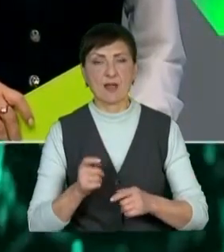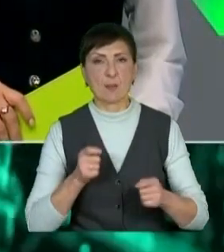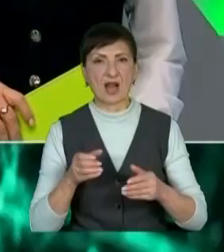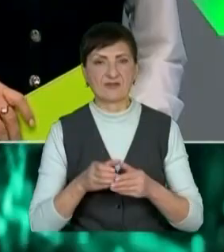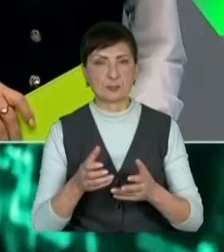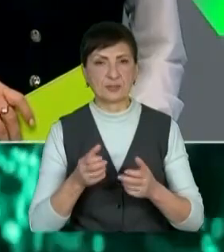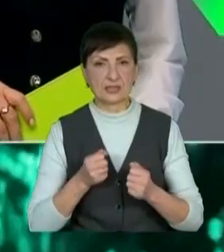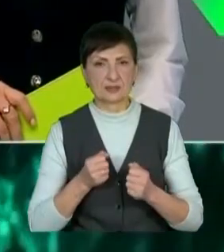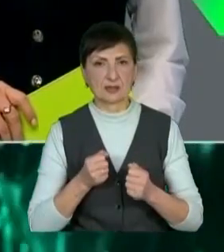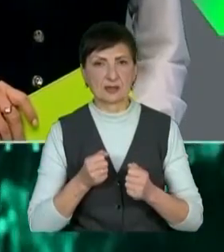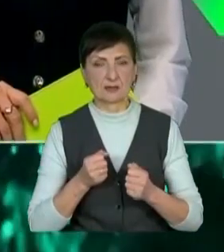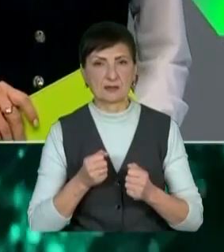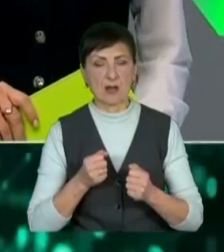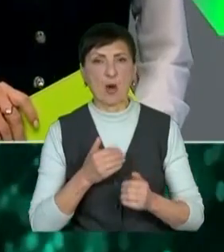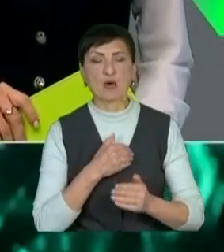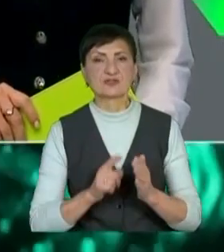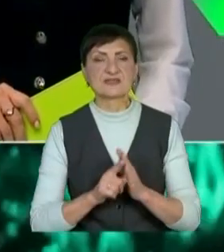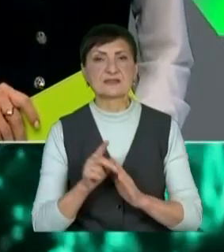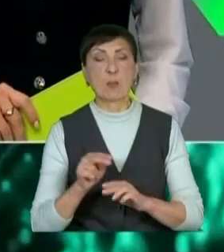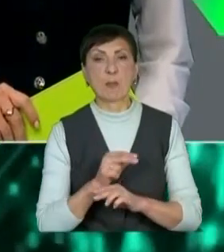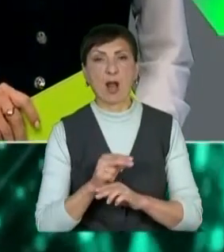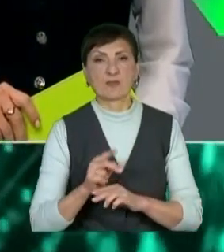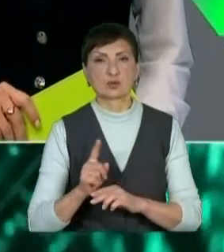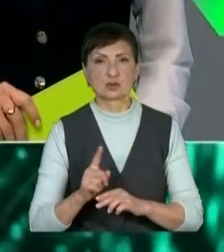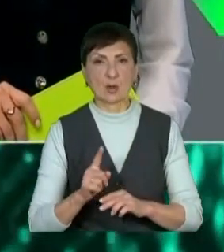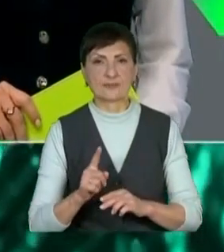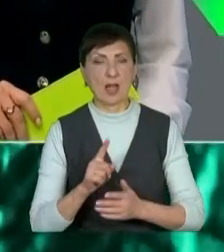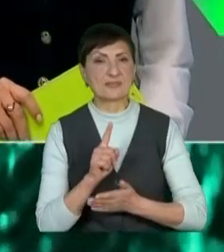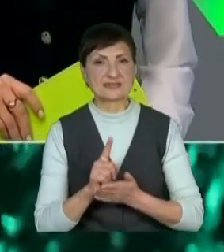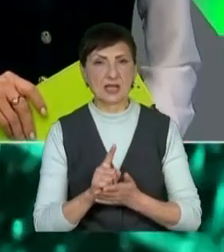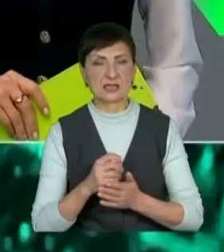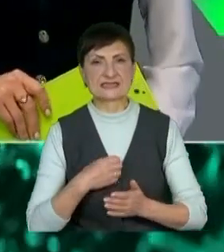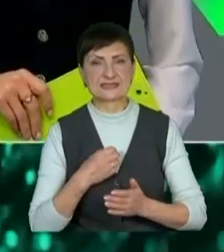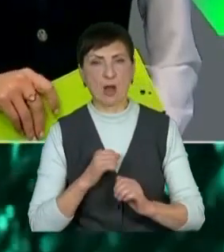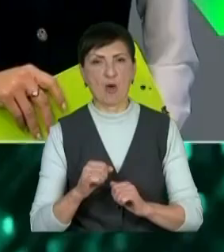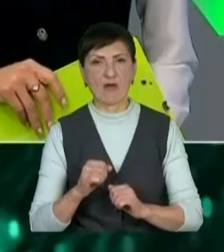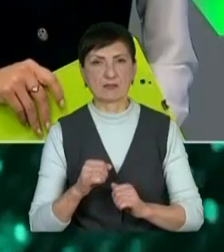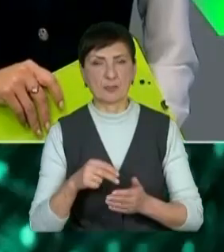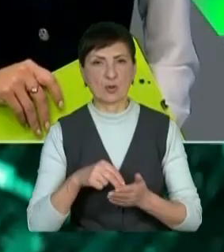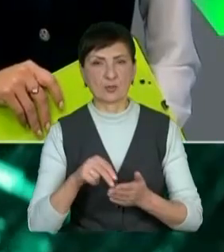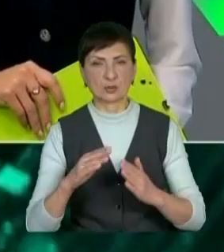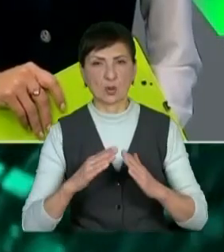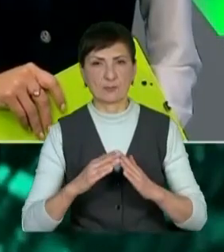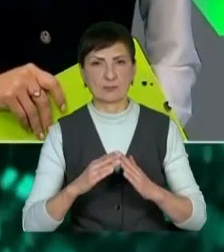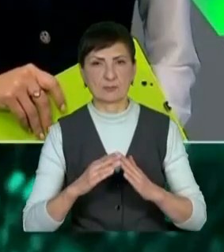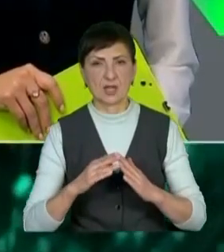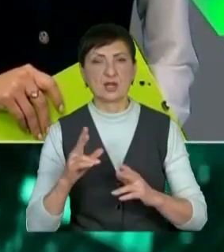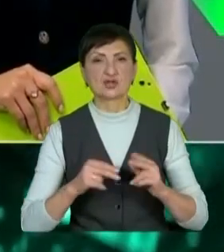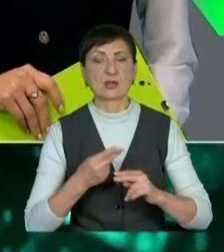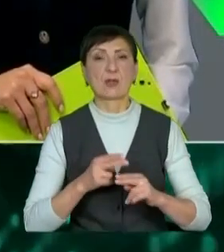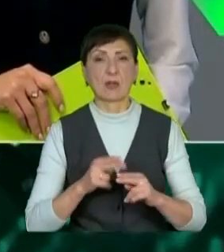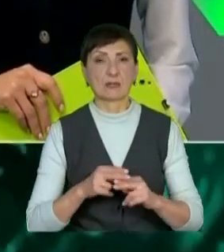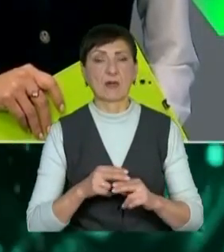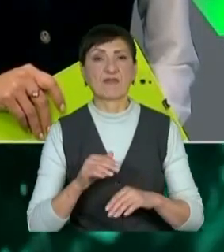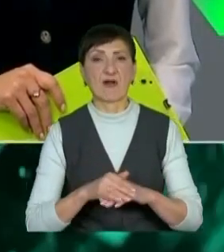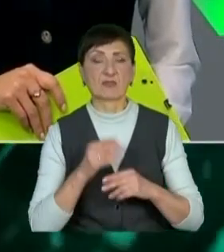принято будет хочет ввести такую поправку, что обязательно страхование не при покупке недвижимости. Я считаю, что это один из факторов,